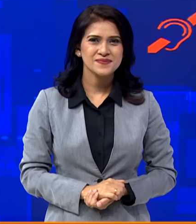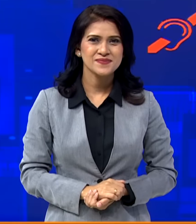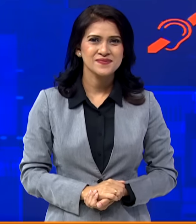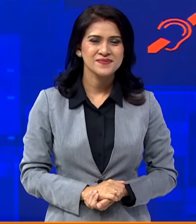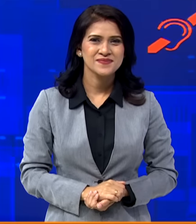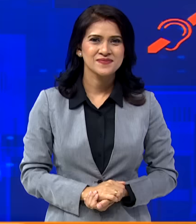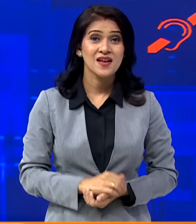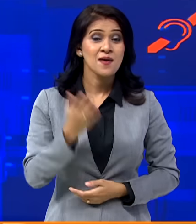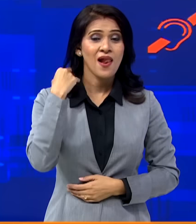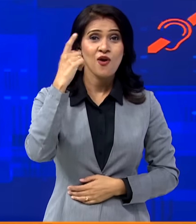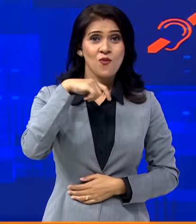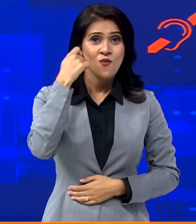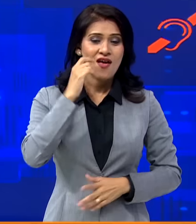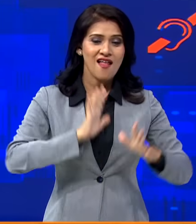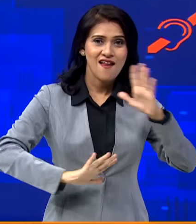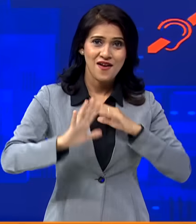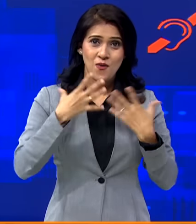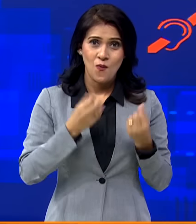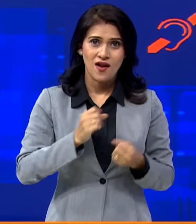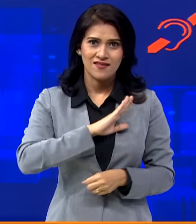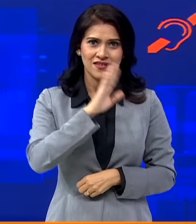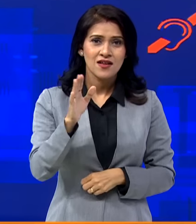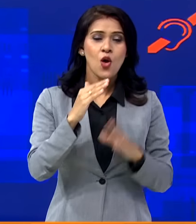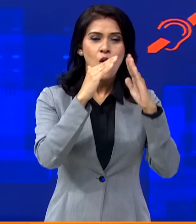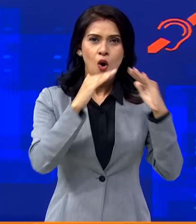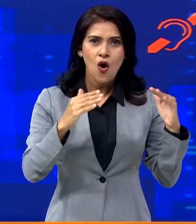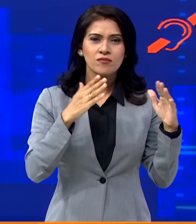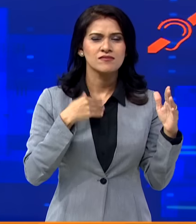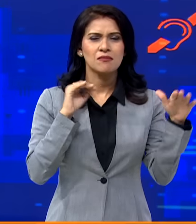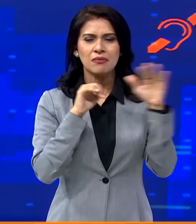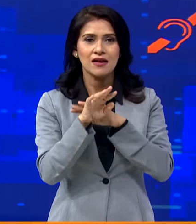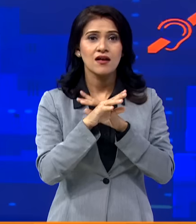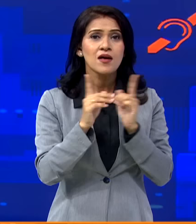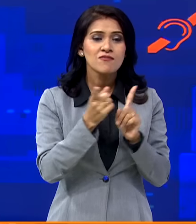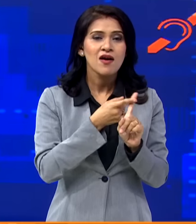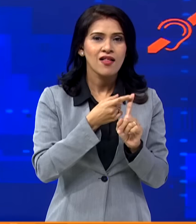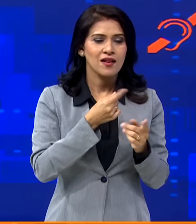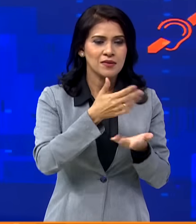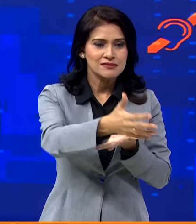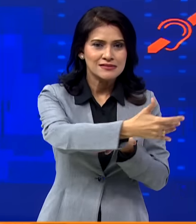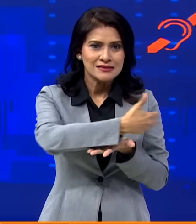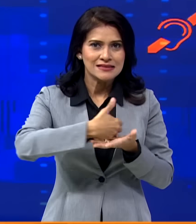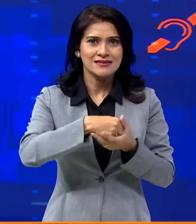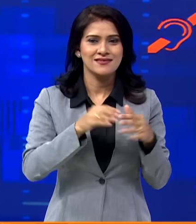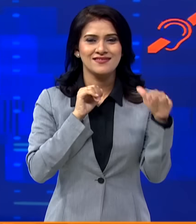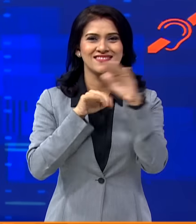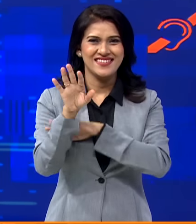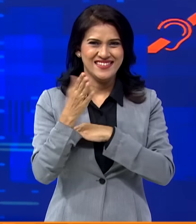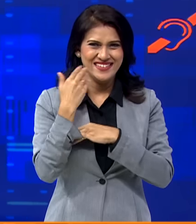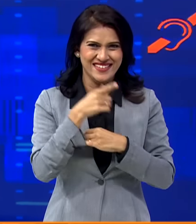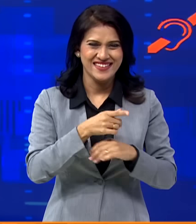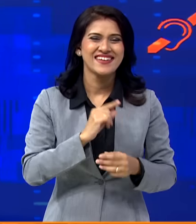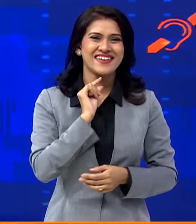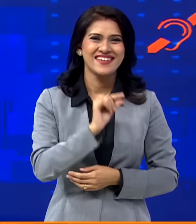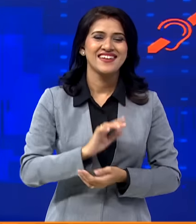जब हीरो गन्ने गए थे तो कुछ घर का पैसा माल भी ले गए थे साथ में मैं खुद भाबुक हो गया अपने